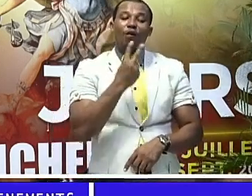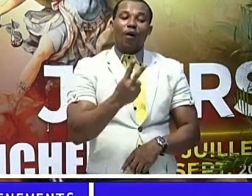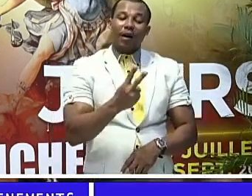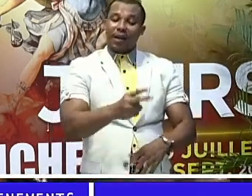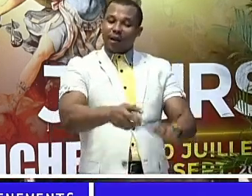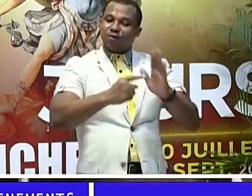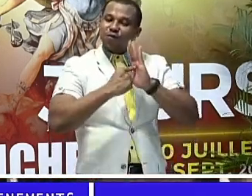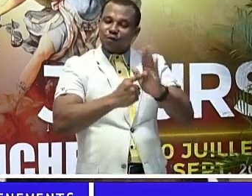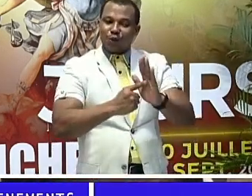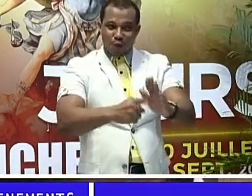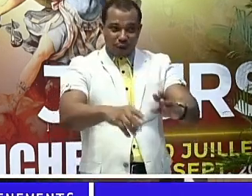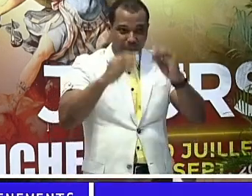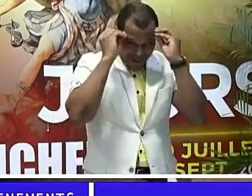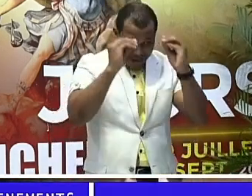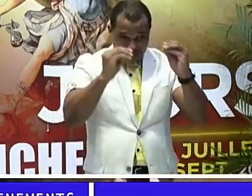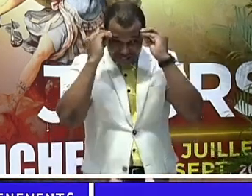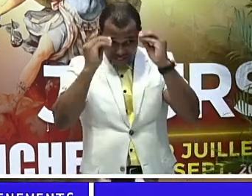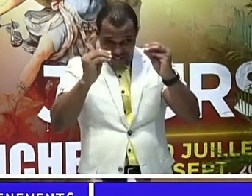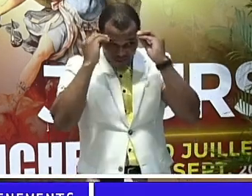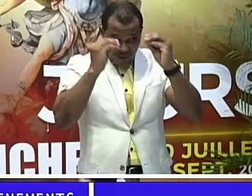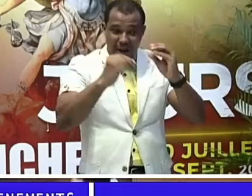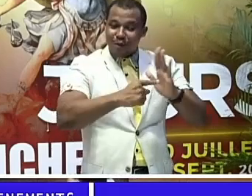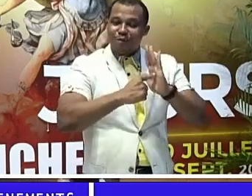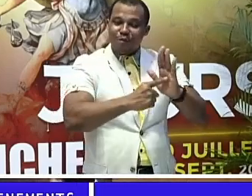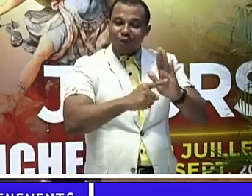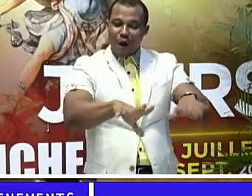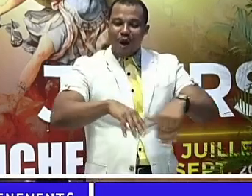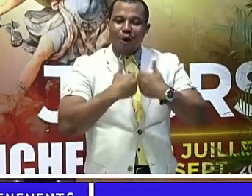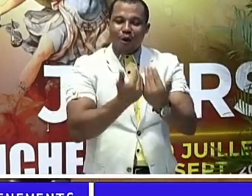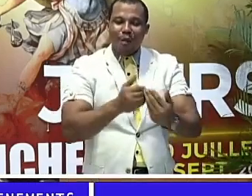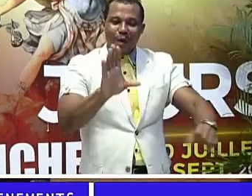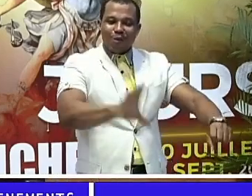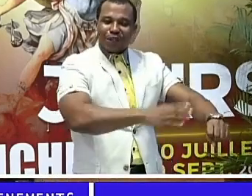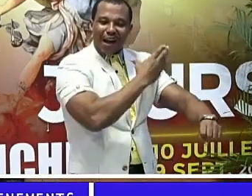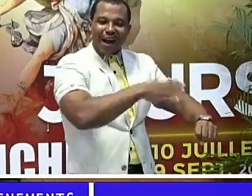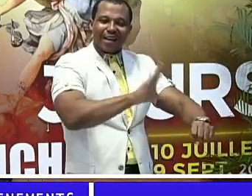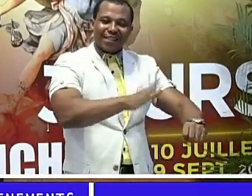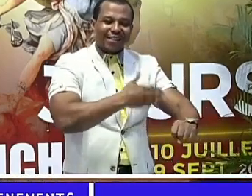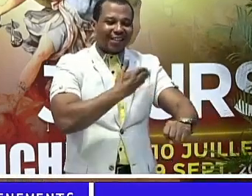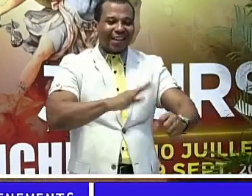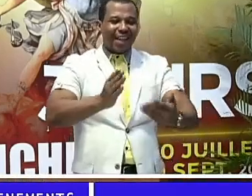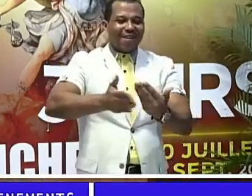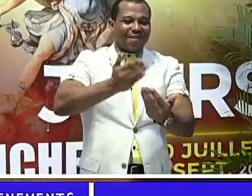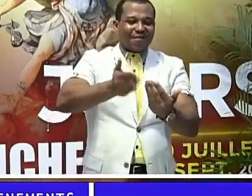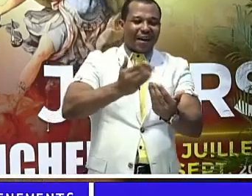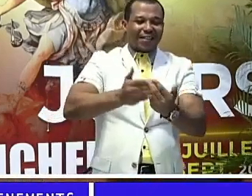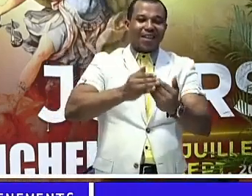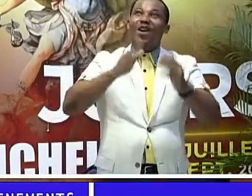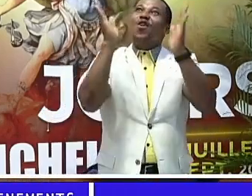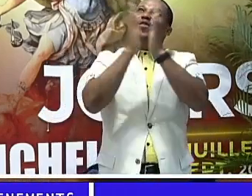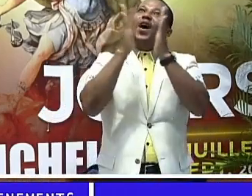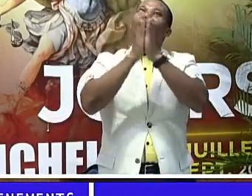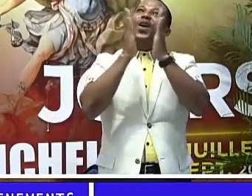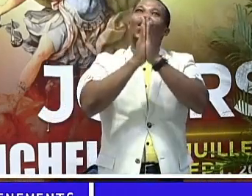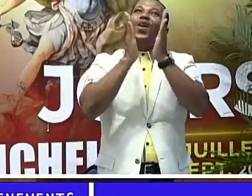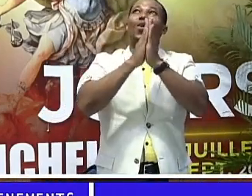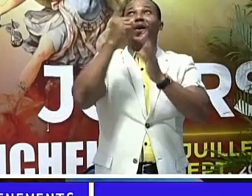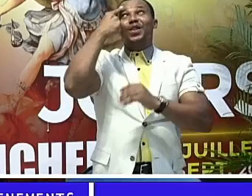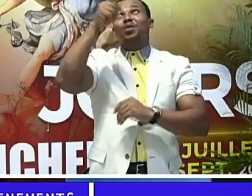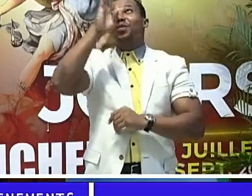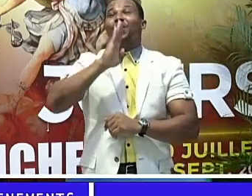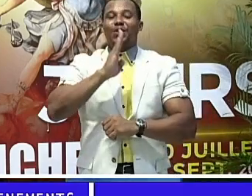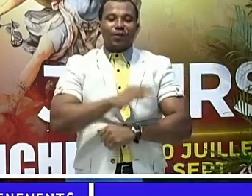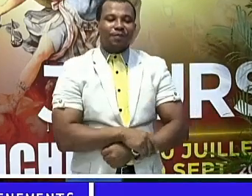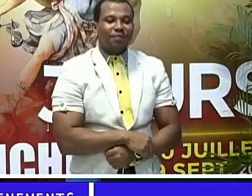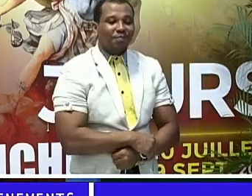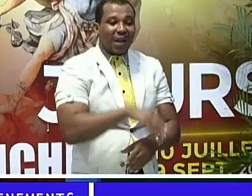basse, il y a des gens qui alto, il y a des gens qui soprano. J'en vois, puis bon, il y a mettre la donne pour faire louange pour bon Dieu. Dans l'église, bat pour pas seulement yon